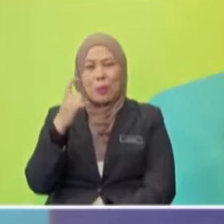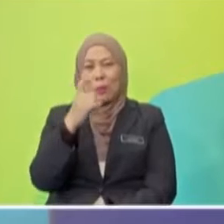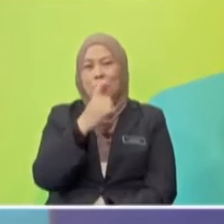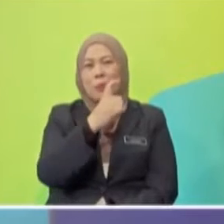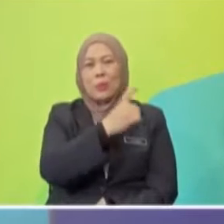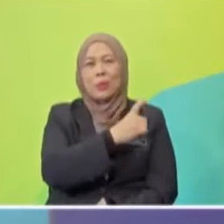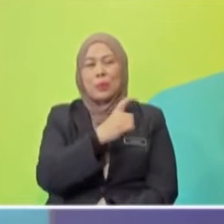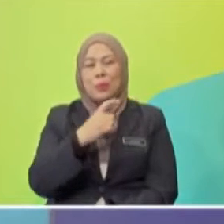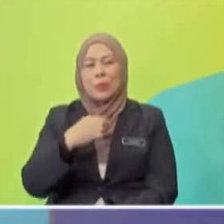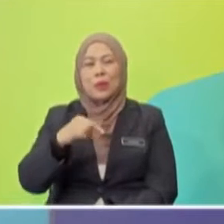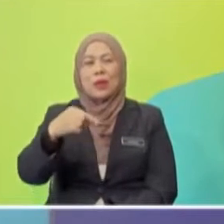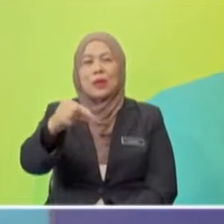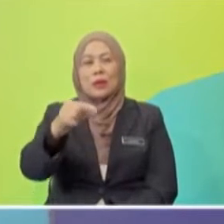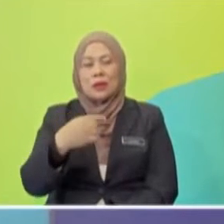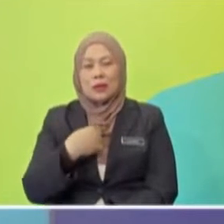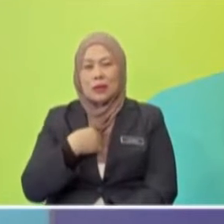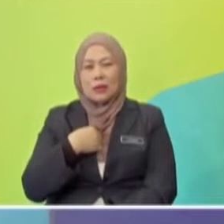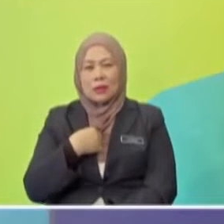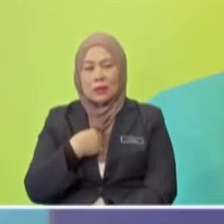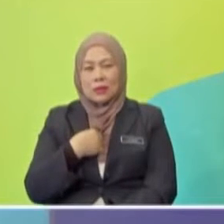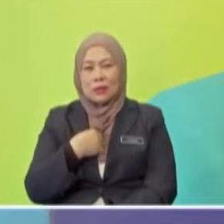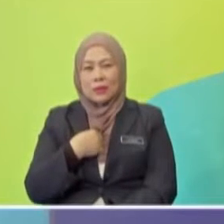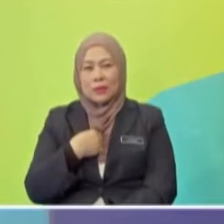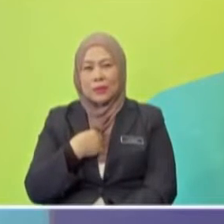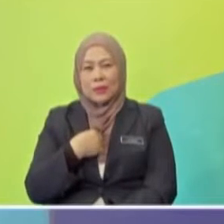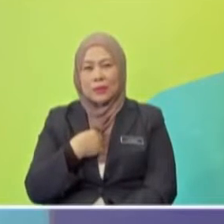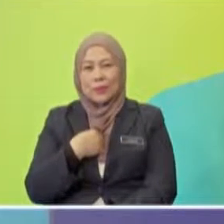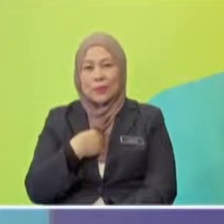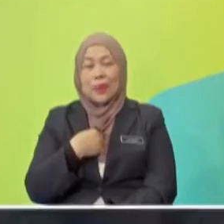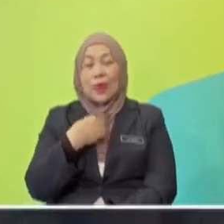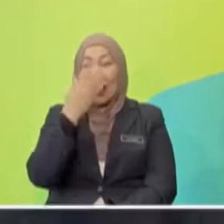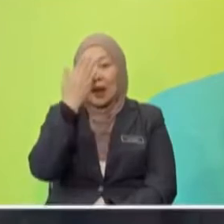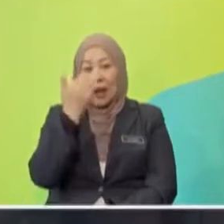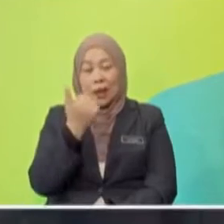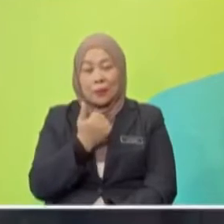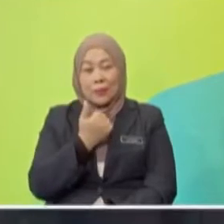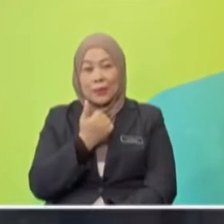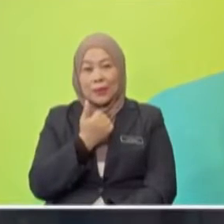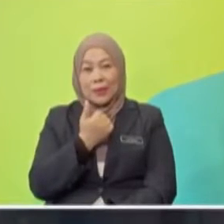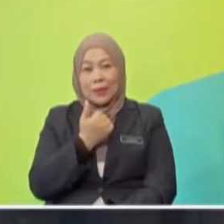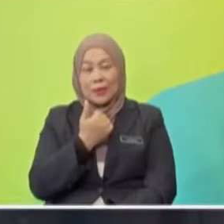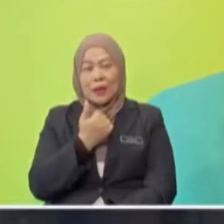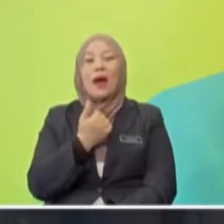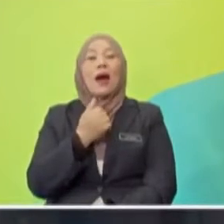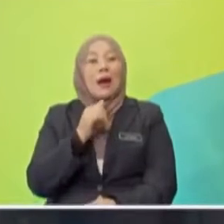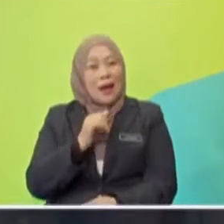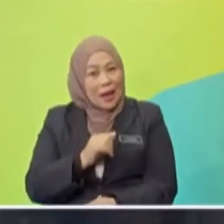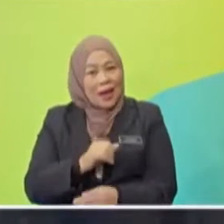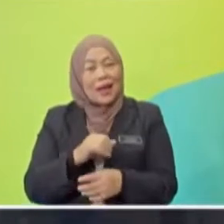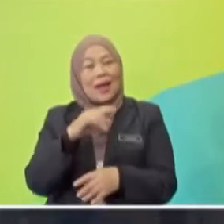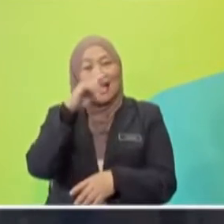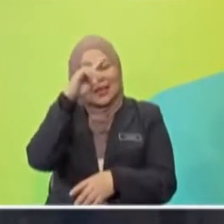dia tak boleh bergerak sendiri sebab sebab ini bukan benda hidup